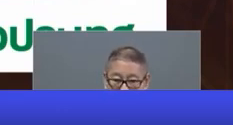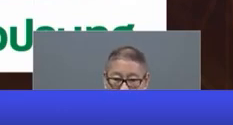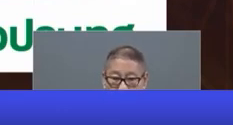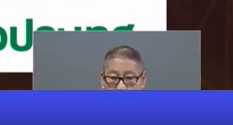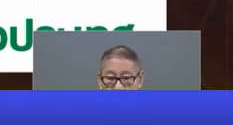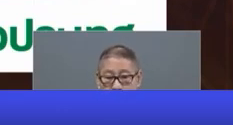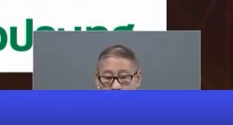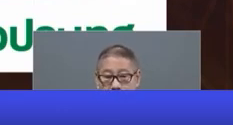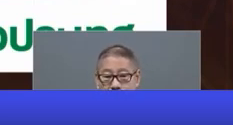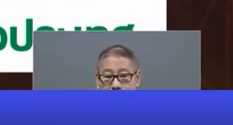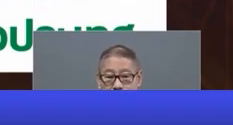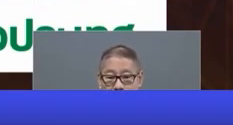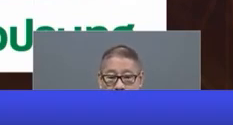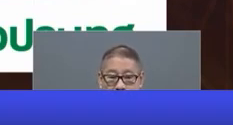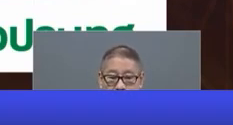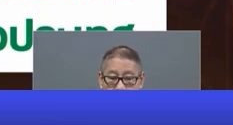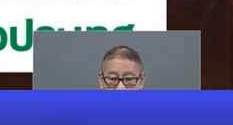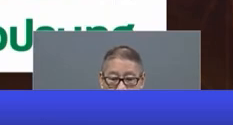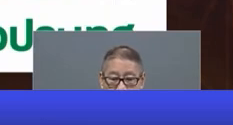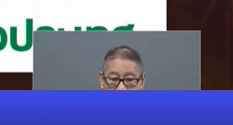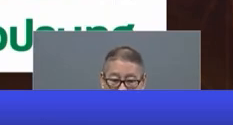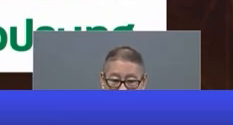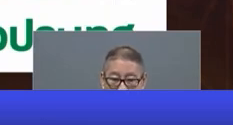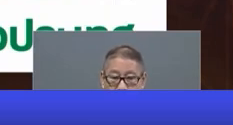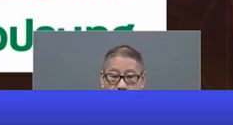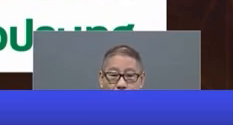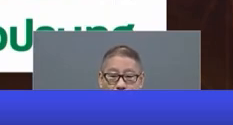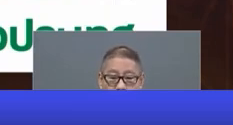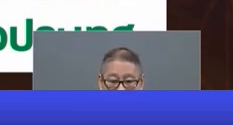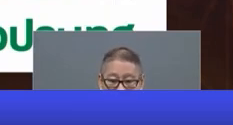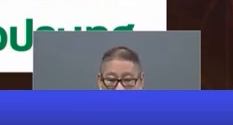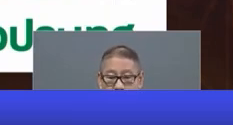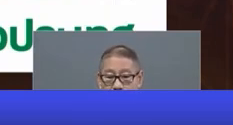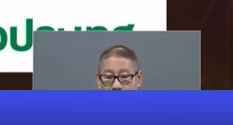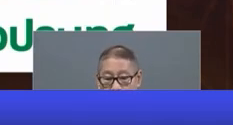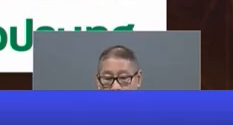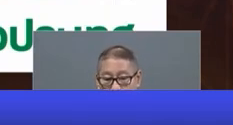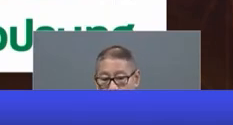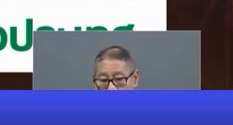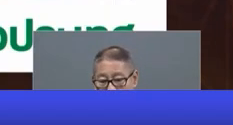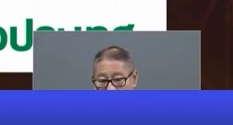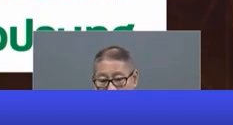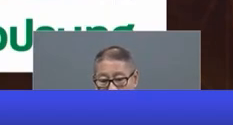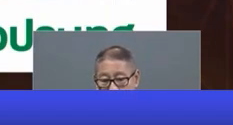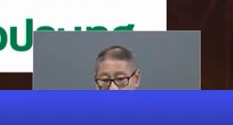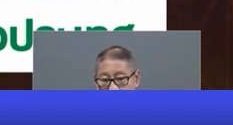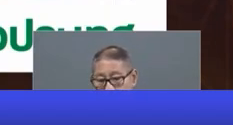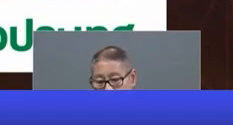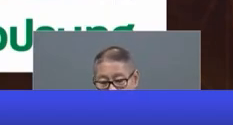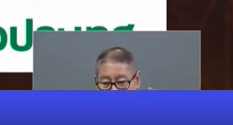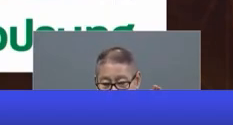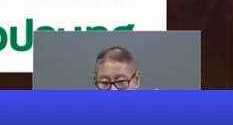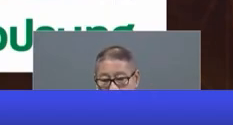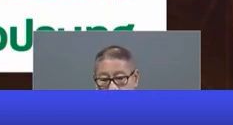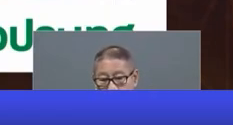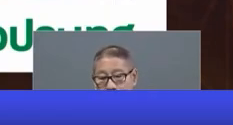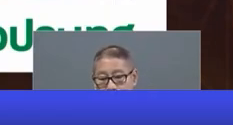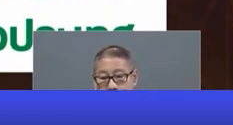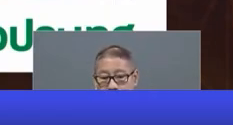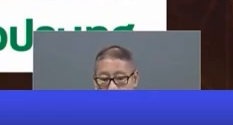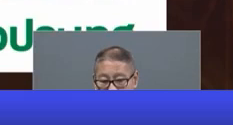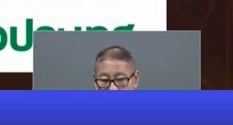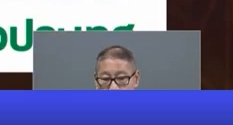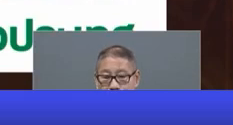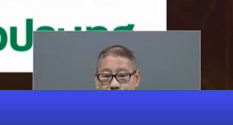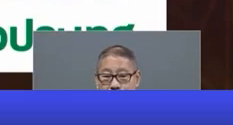ลงทะเบียนแอปพลิเคชันใหม่ซึ่งการลงทะเบียนแอปพลิเคชันใหม่เนี่ยลงแแอปพลิเคชันใหม่ในเครื่องเนี่ยได้